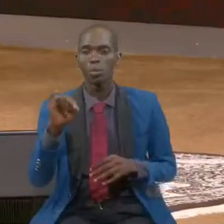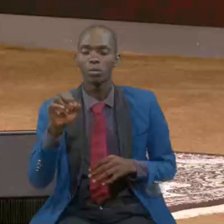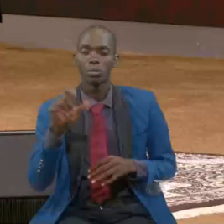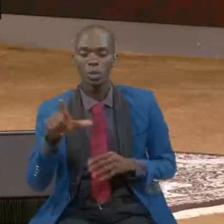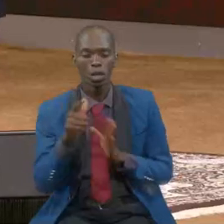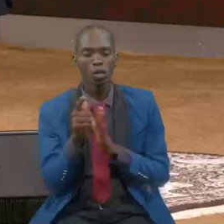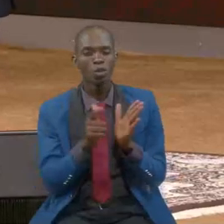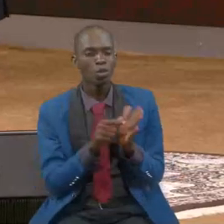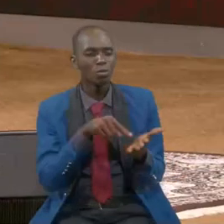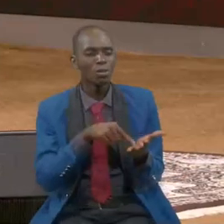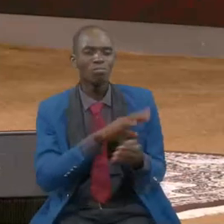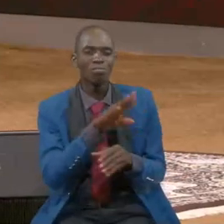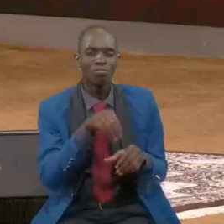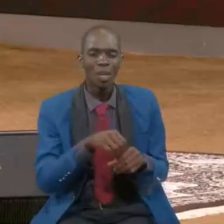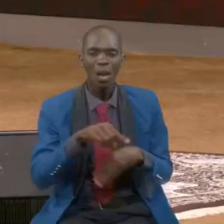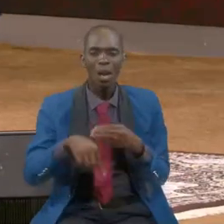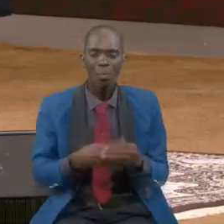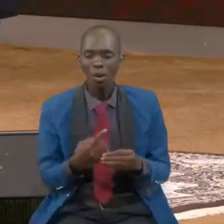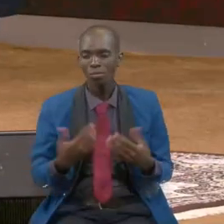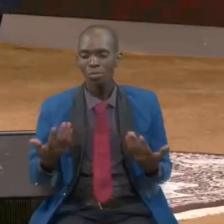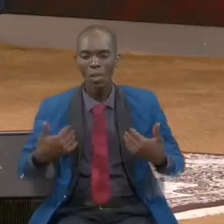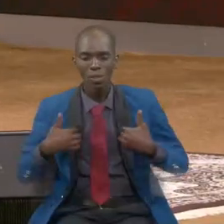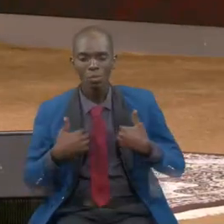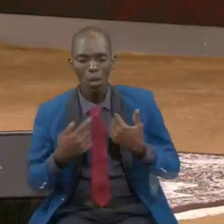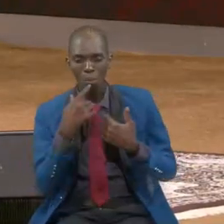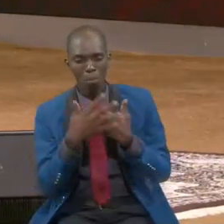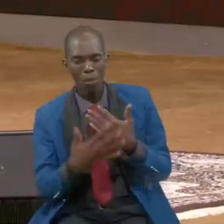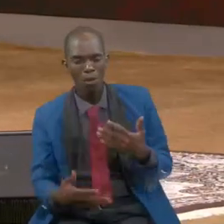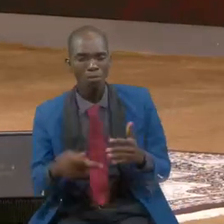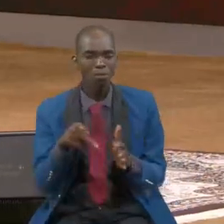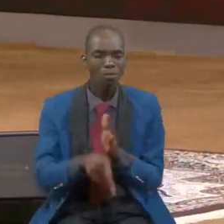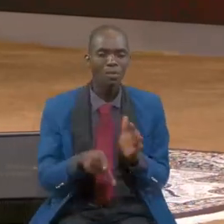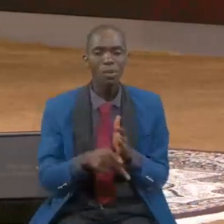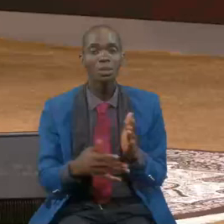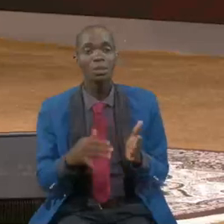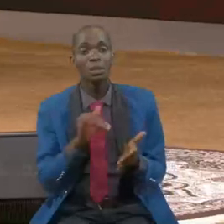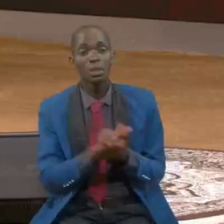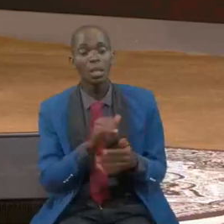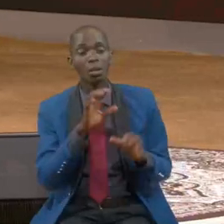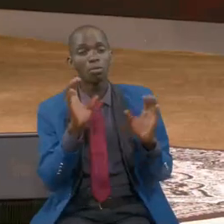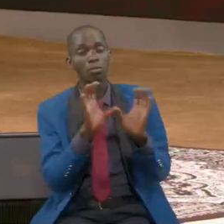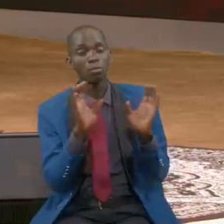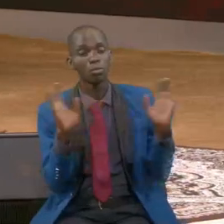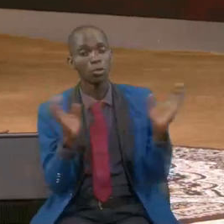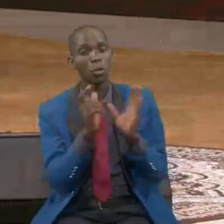euh concernent les euh les animaux qu'on égorge